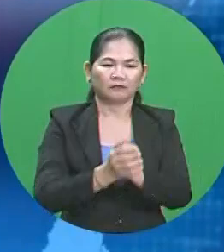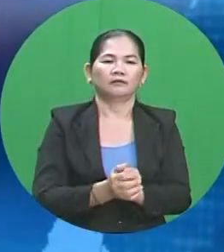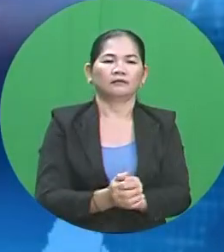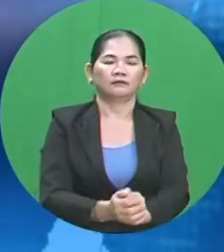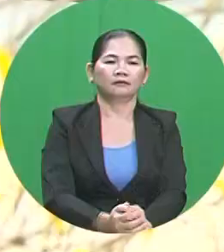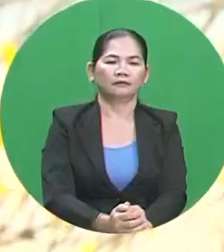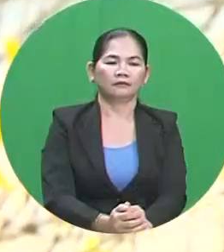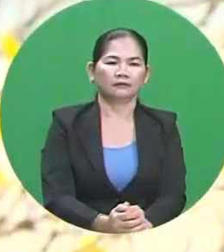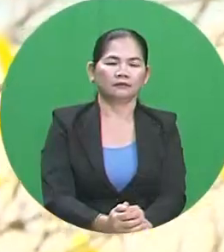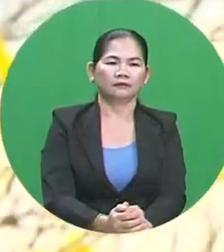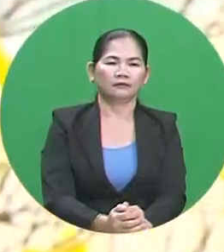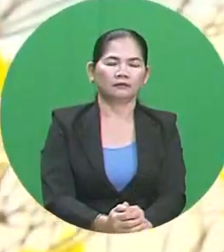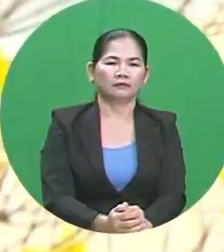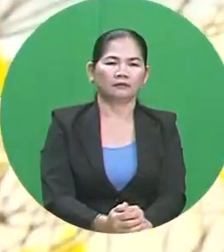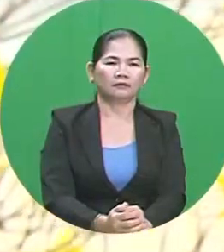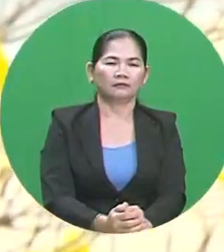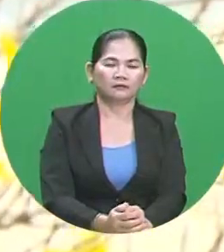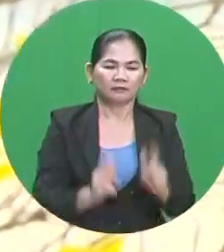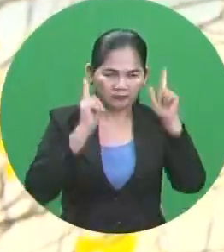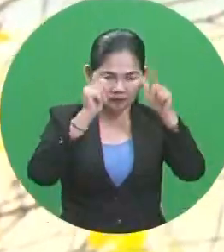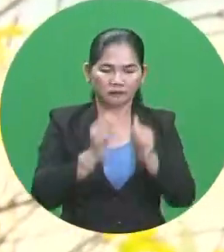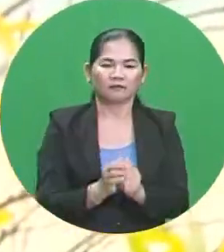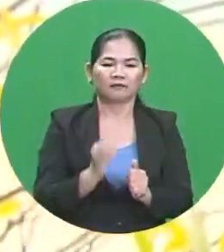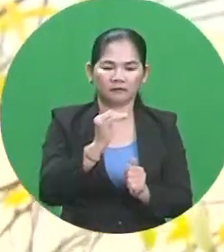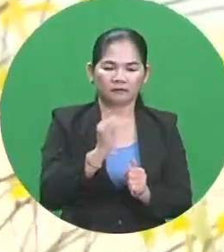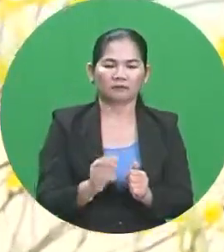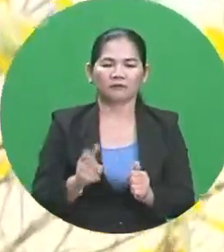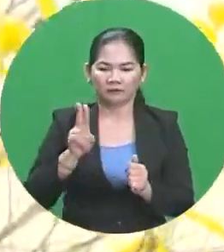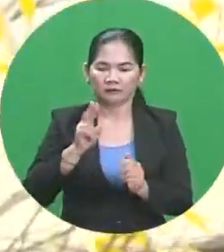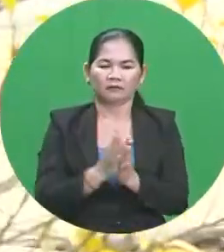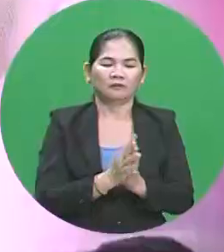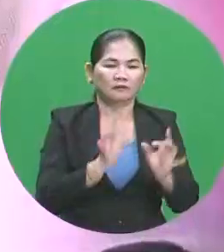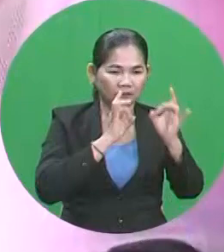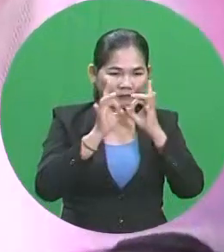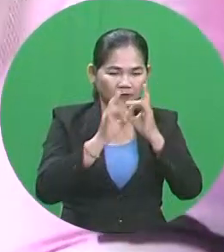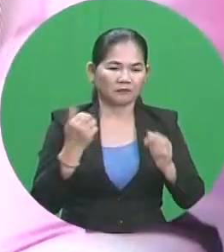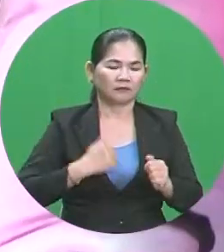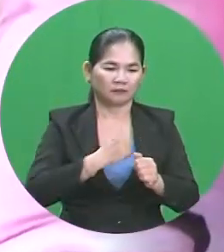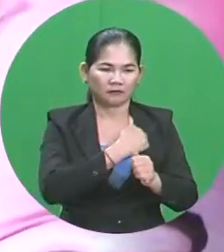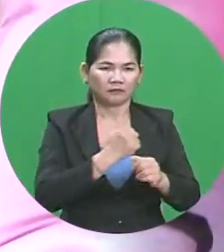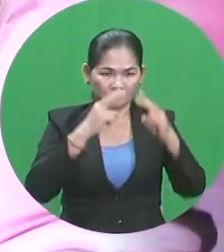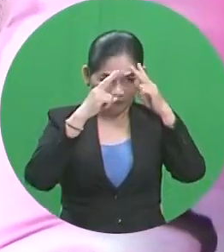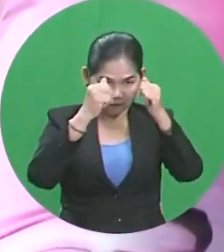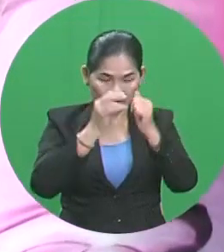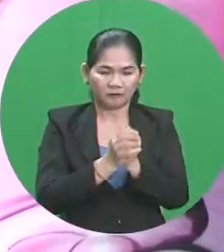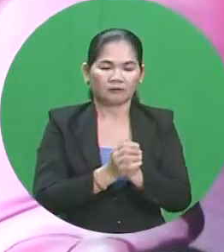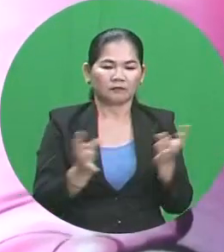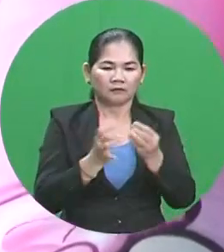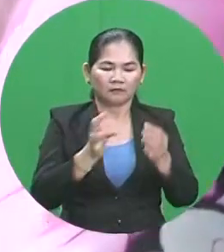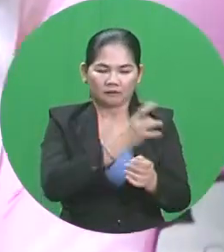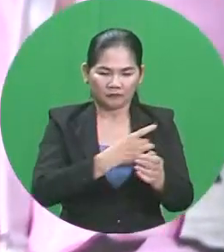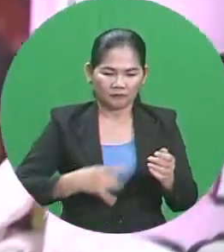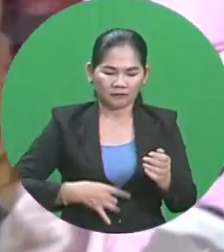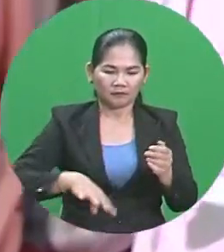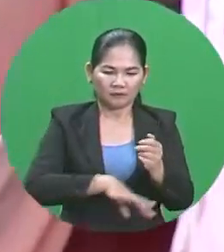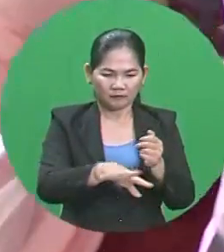នសែន អយ្យដមសេងទៀងជំនួយការផ្ទាល់សម្ដេចអគ្គមហាសេនាបតីតេជោហ៊ុនសែននាយករដ្ឋមន្ត្រីនៃ